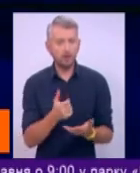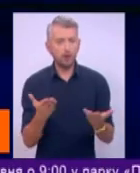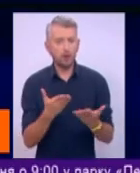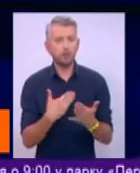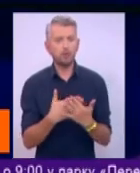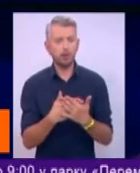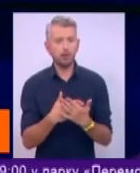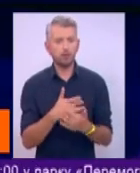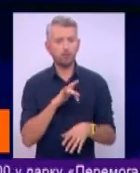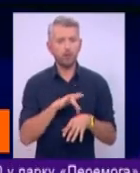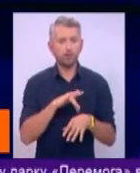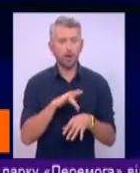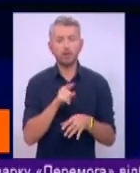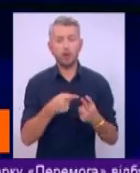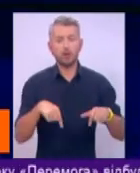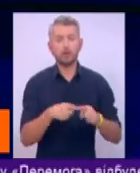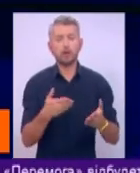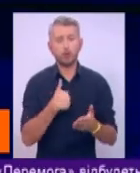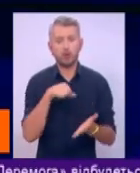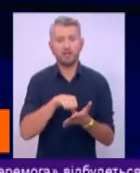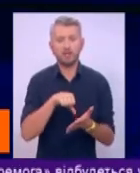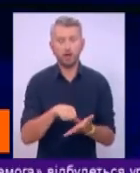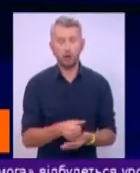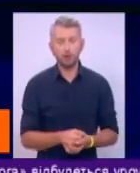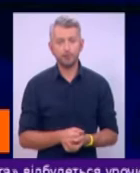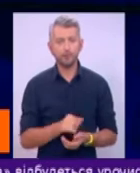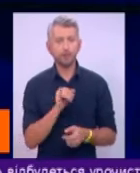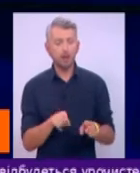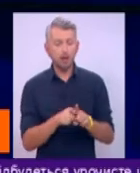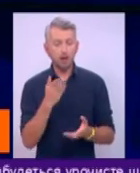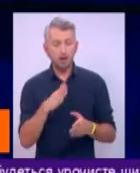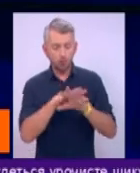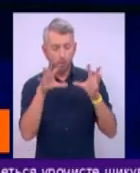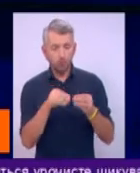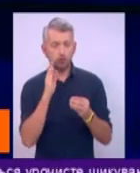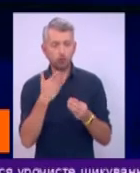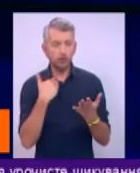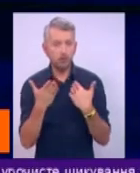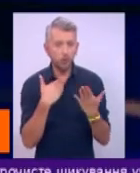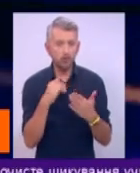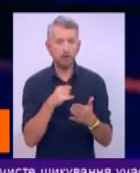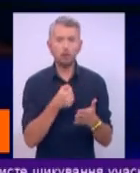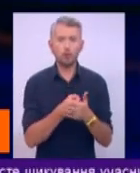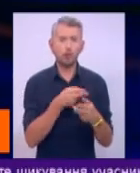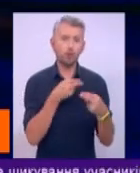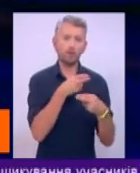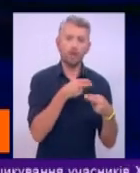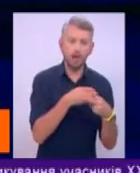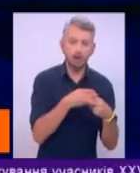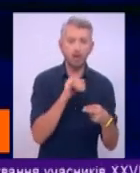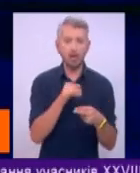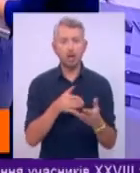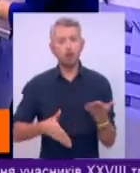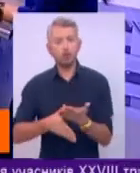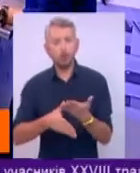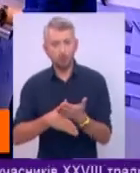наприклад, вболіває та організація, яку я представляю. І отак, от, якщо ми комплексно будемо підходити і до профілактики, і до